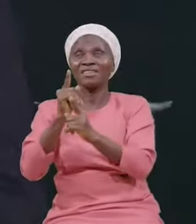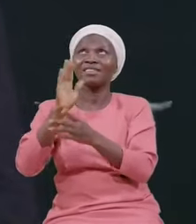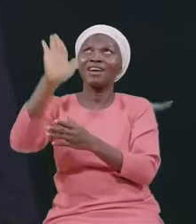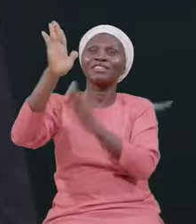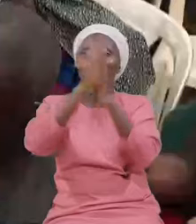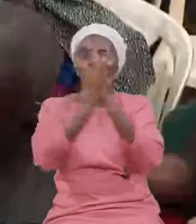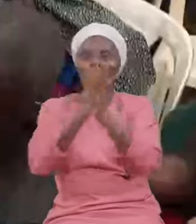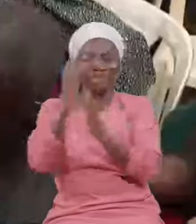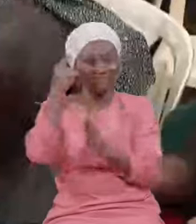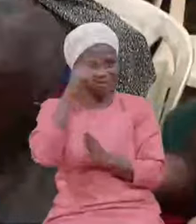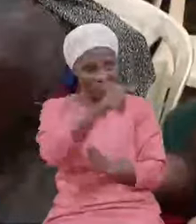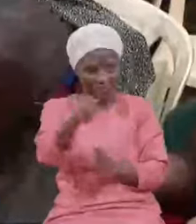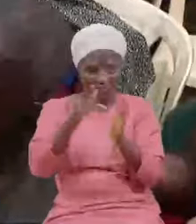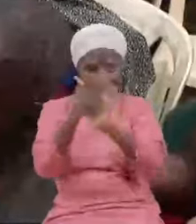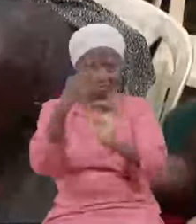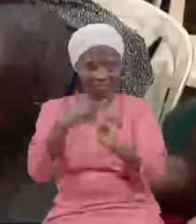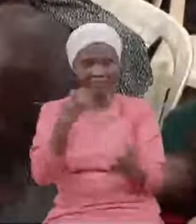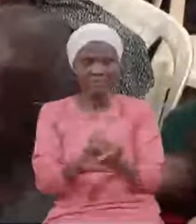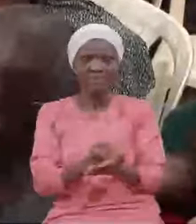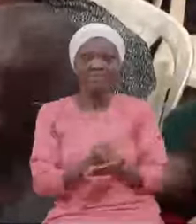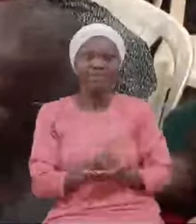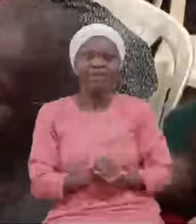sa prière te concernant.